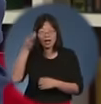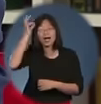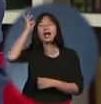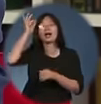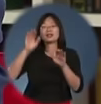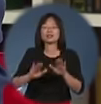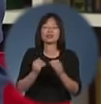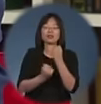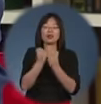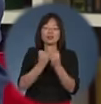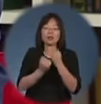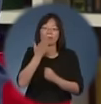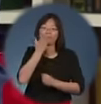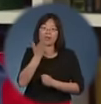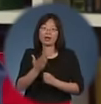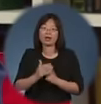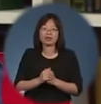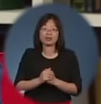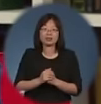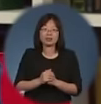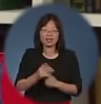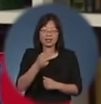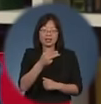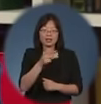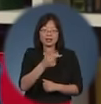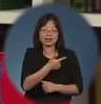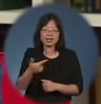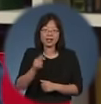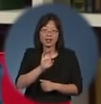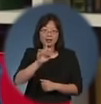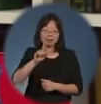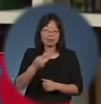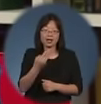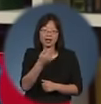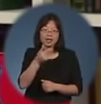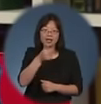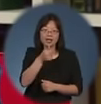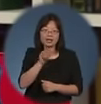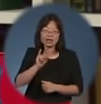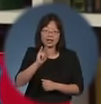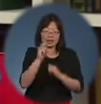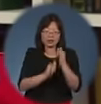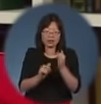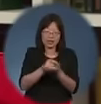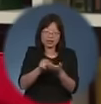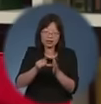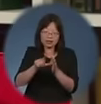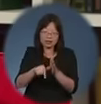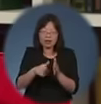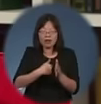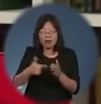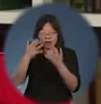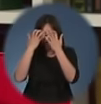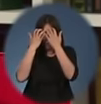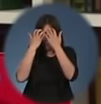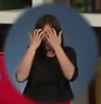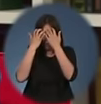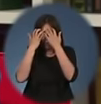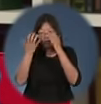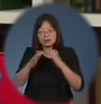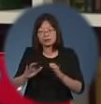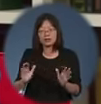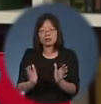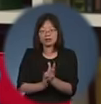설명할 수가 있어요 대발 있을 때도 어 너무 고통스러워 거든요 끝나고 나니까